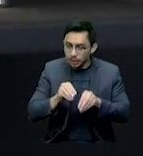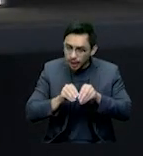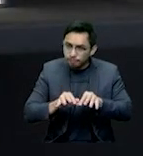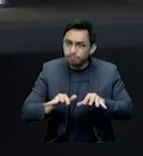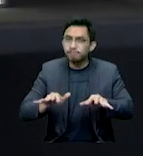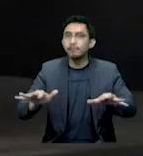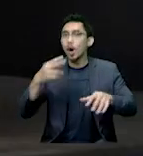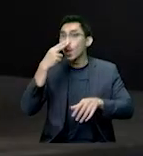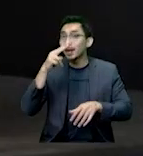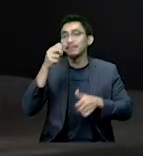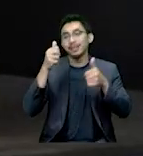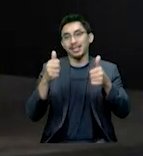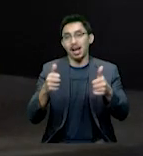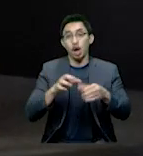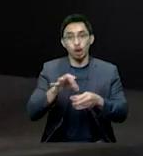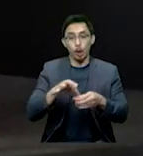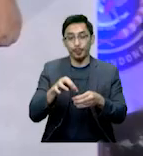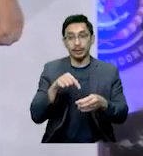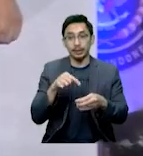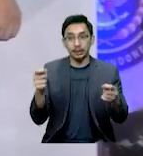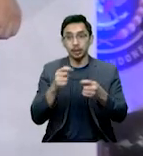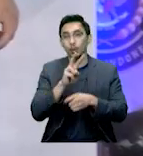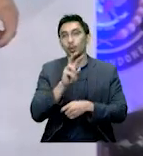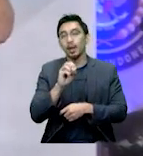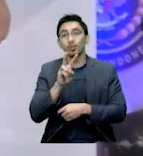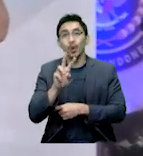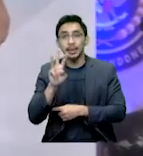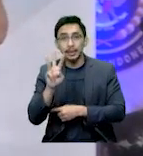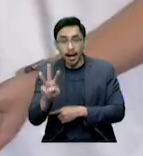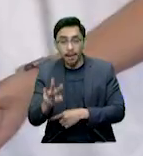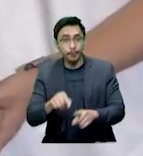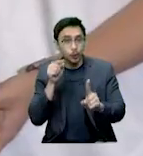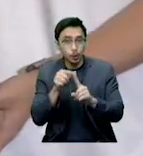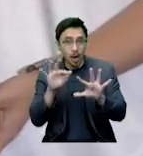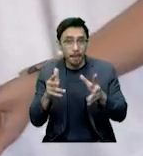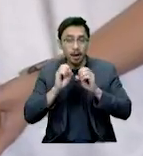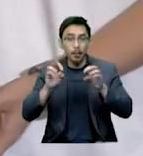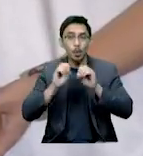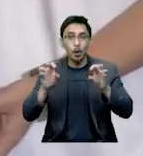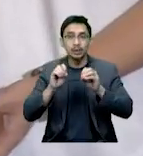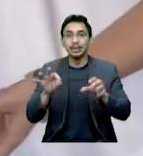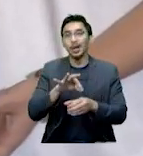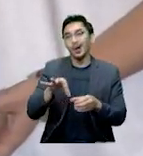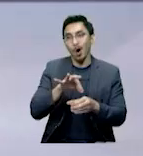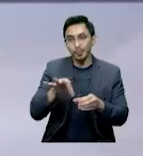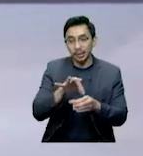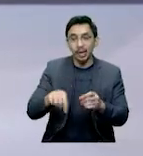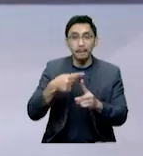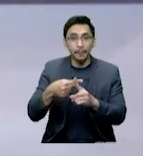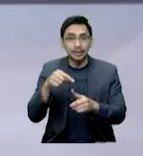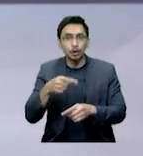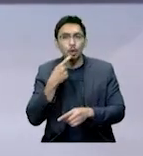Indonesia 2023 untuk mempromosikan berbagai produk kreasi kopi. Selain menikmati kopi, pengunjung bisa mencicipi jamu, teh, dan